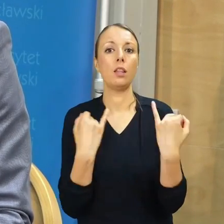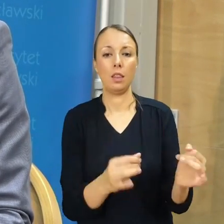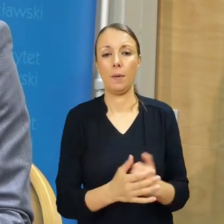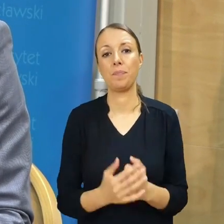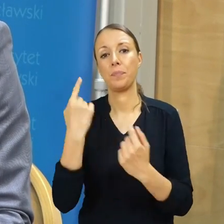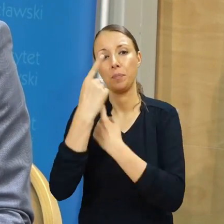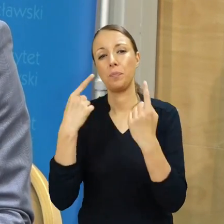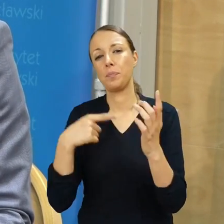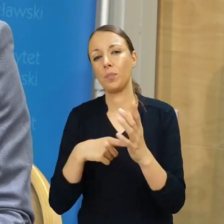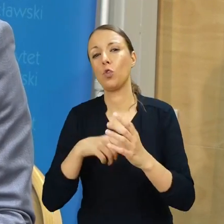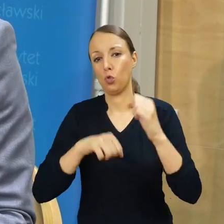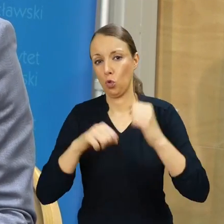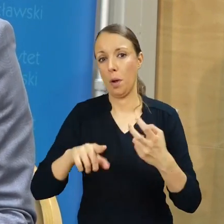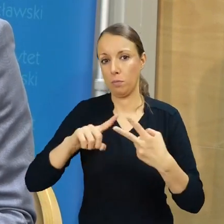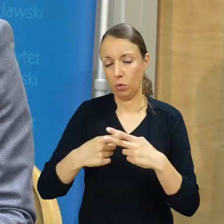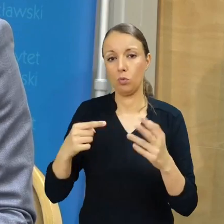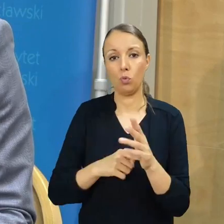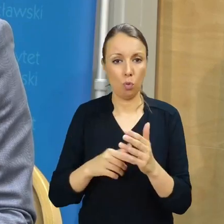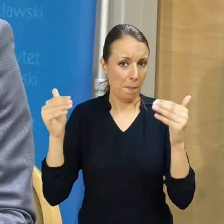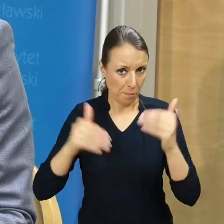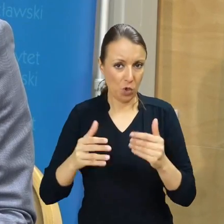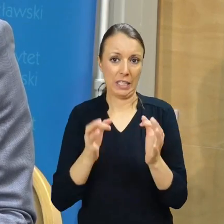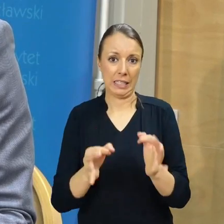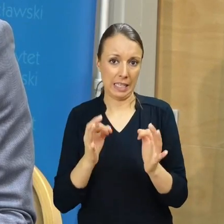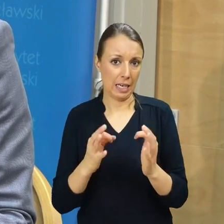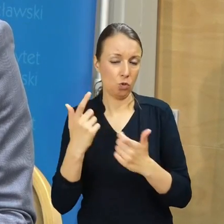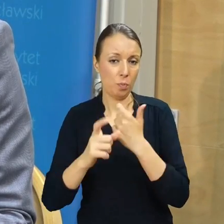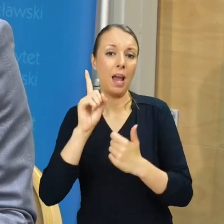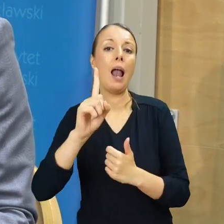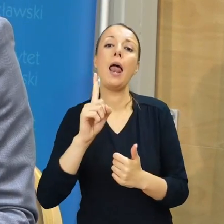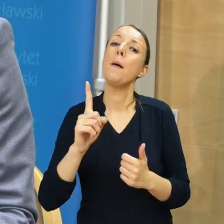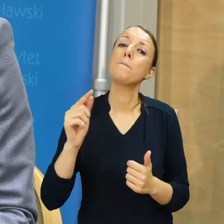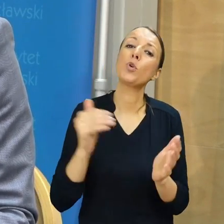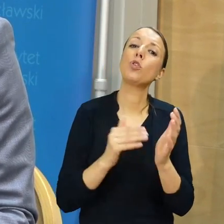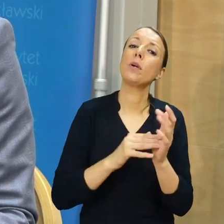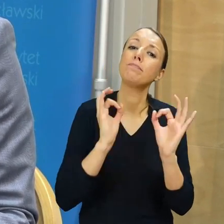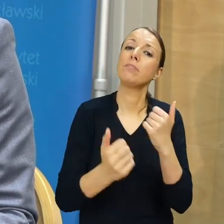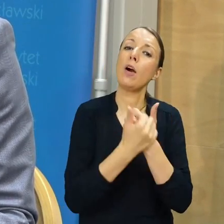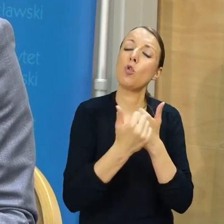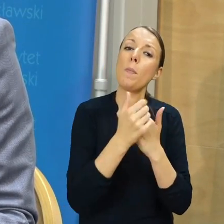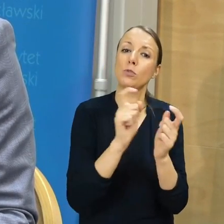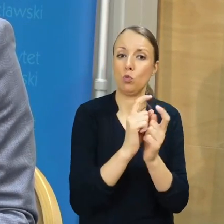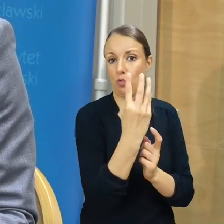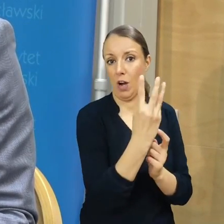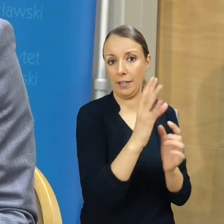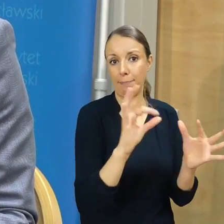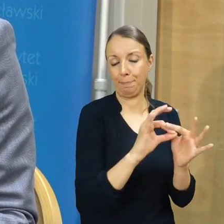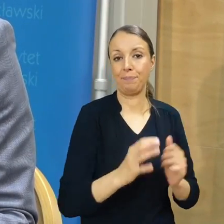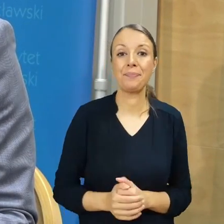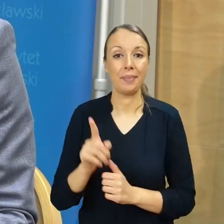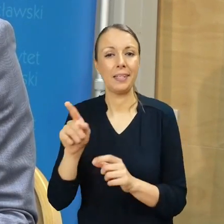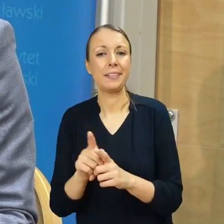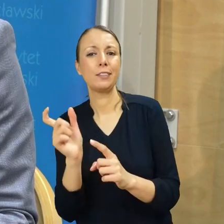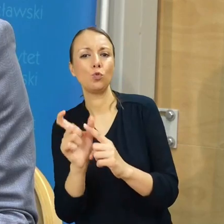obecnym porządku prawnym byłaby dopuszczalna przy odpowiedniej argumentacji właśnie z tej czwórki. Natomiast kwestia tego terminu tutaj z